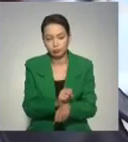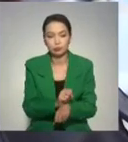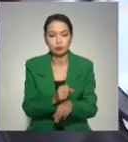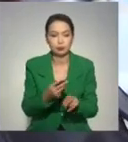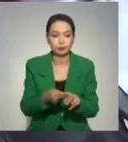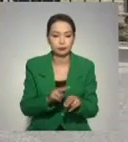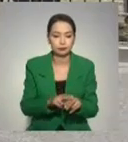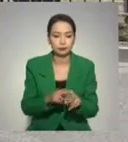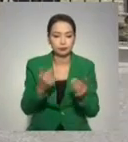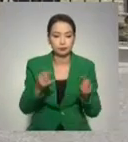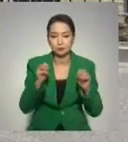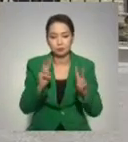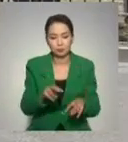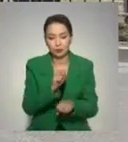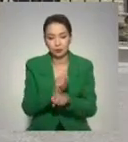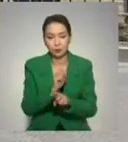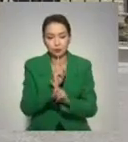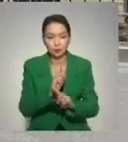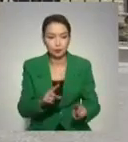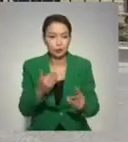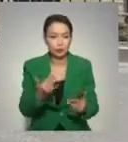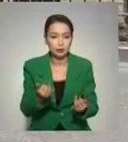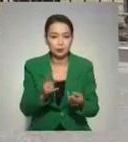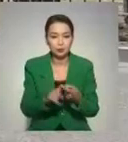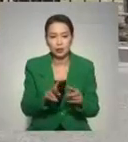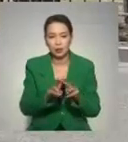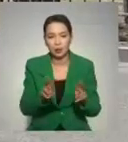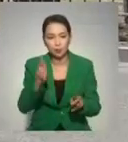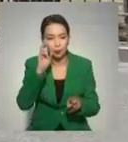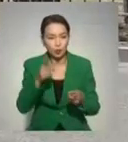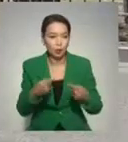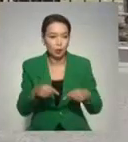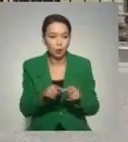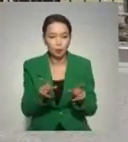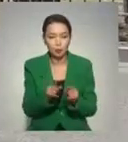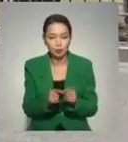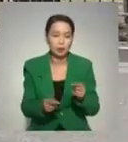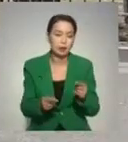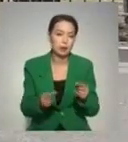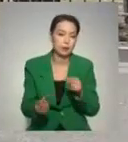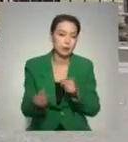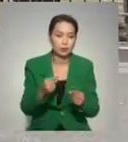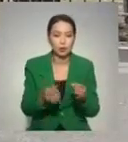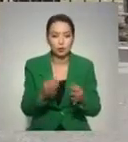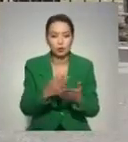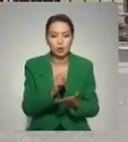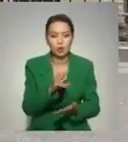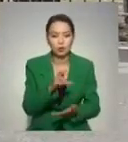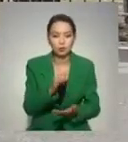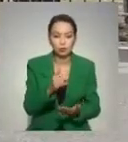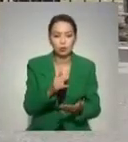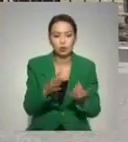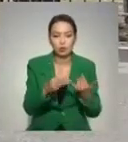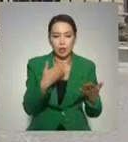кедергі келтірмейді. Бір қызығы, осы дауға қатысты екі бірдей мемлекеттік орган бір-бірімен соттасып жатыр. Ақсу қаласының жер қатынастары